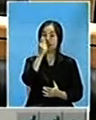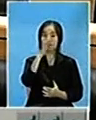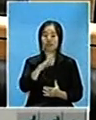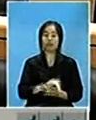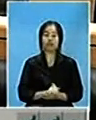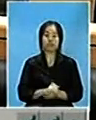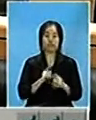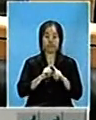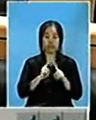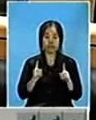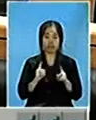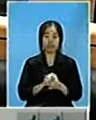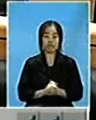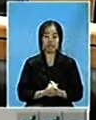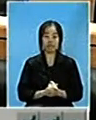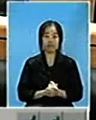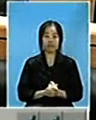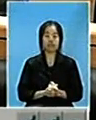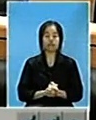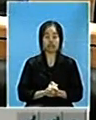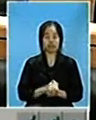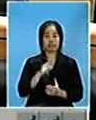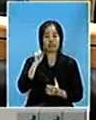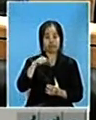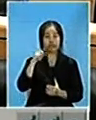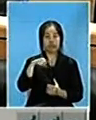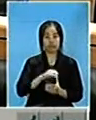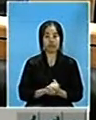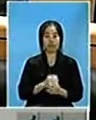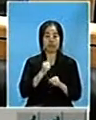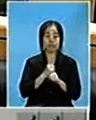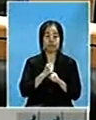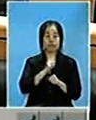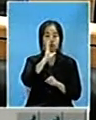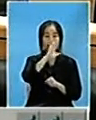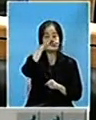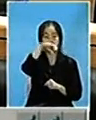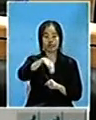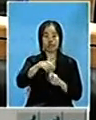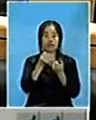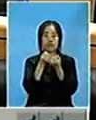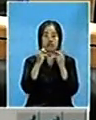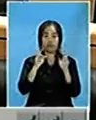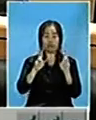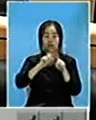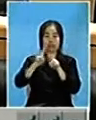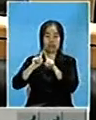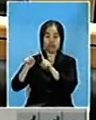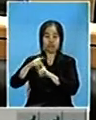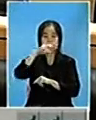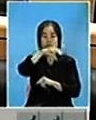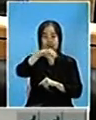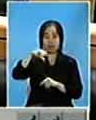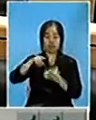ญนะครับแต่ว่ามันก็เป็นข้อจำกัดของหน่วยงานหรือว่าองค์กรอิสระทุกหน่วยงานนะครับที่ได้เสนอรายง